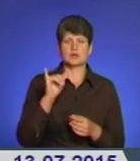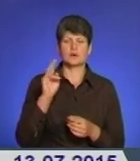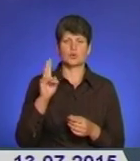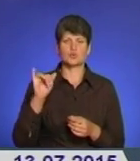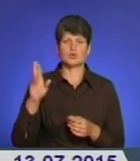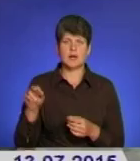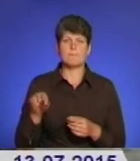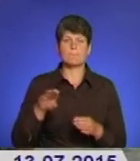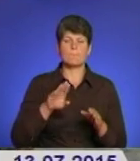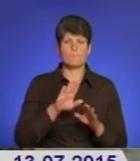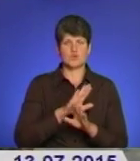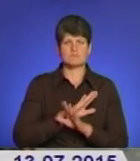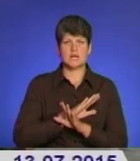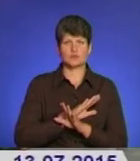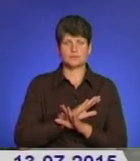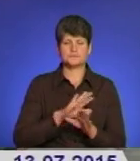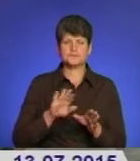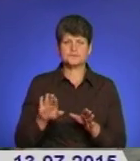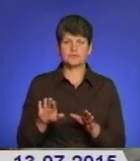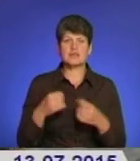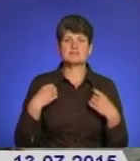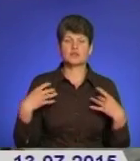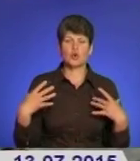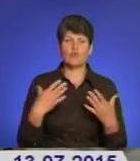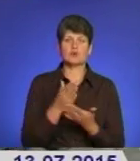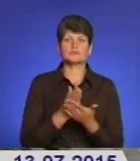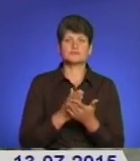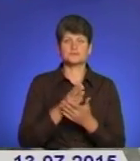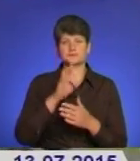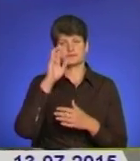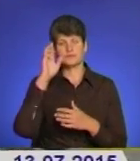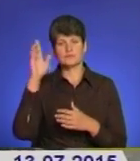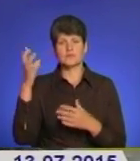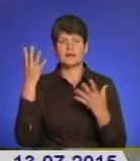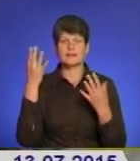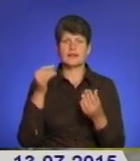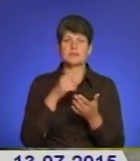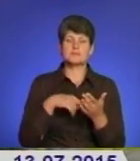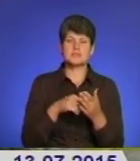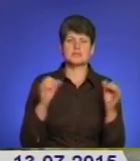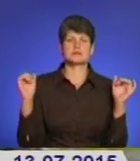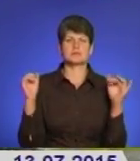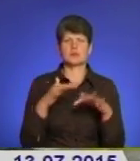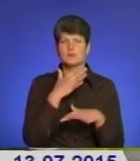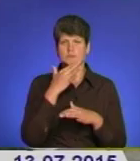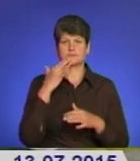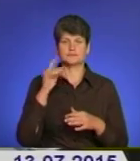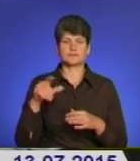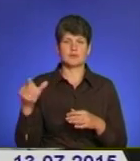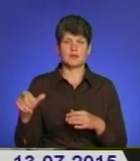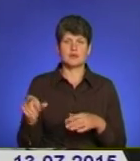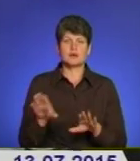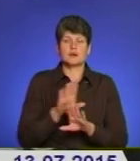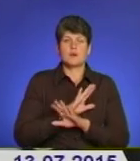посмертно. Святкова літургія у храмі Петра і Павла в Чорткові в день міста зібрала сотні мирян. Мощі